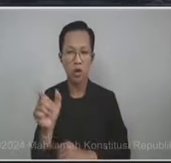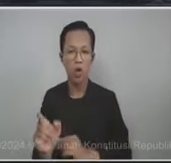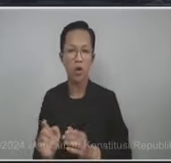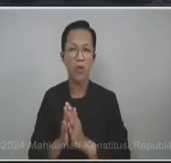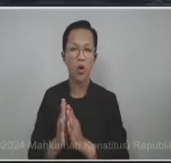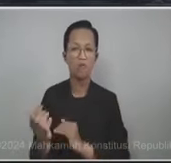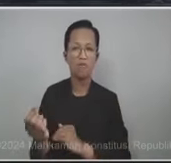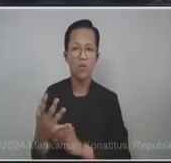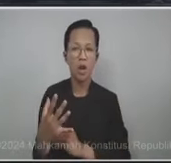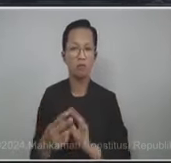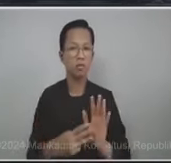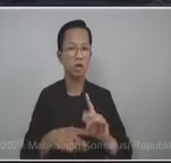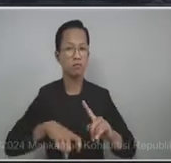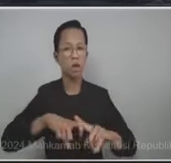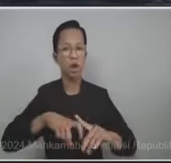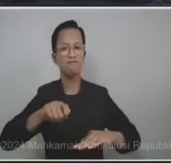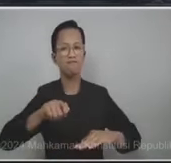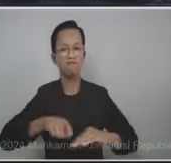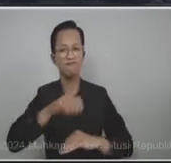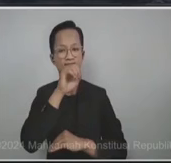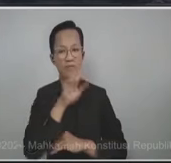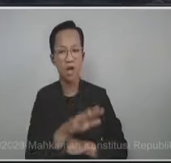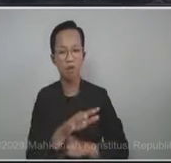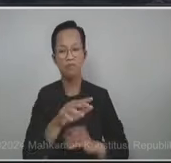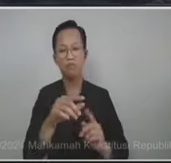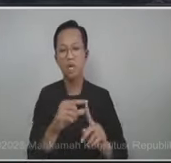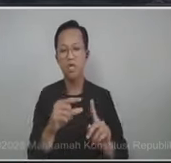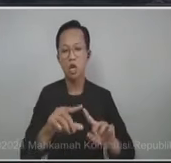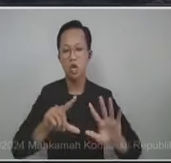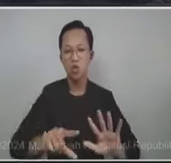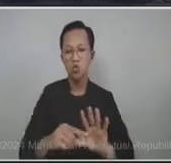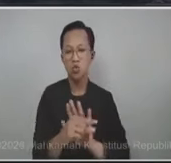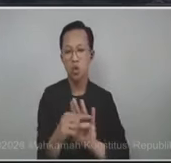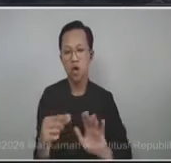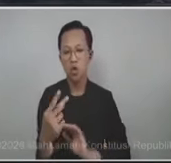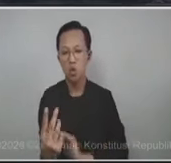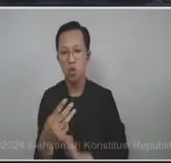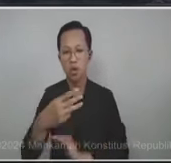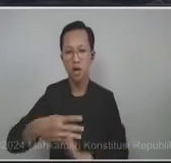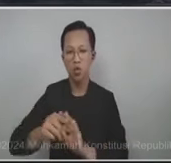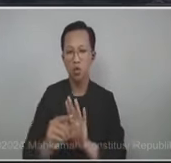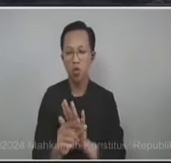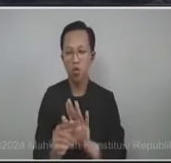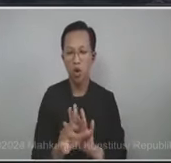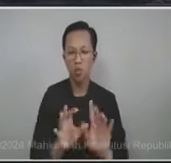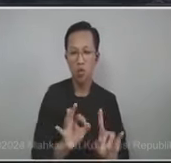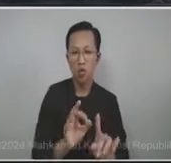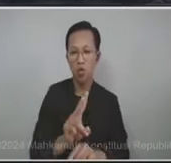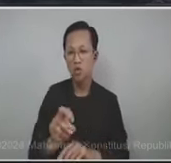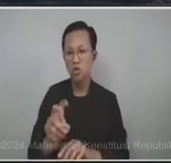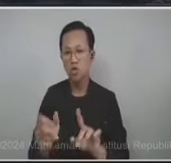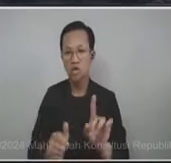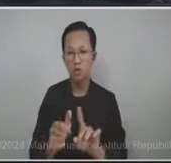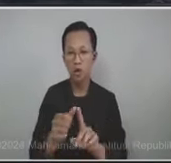mahkamah untuk menyatakan pasal 7 ayat 2 huruf EU 10 2016 bertentangan dengan uudnri